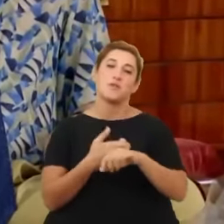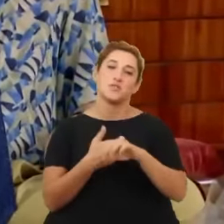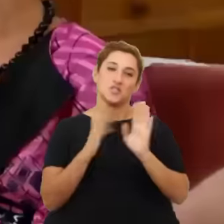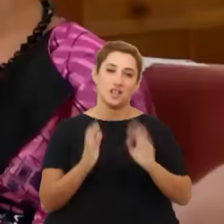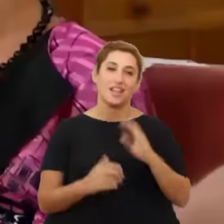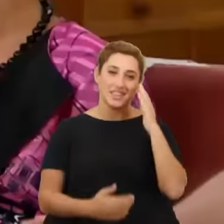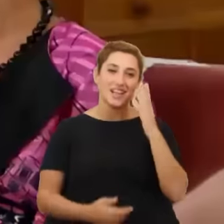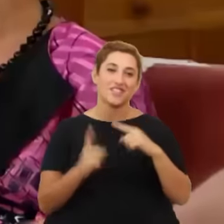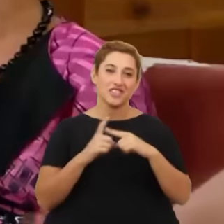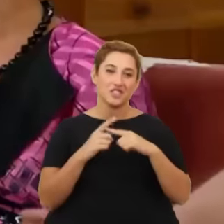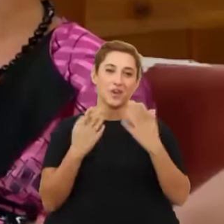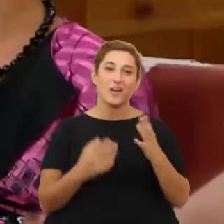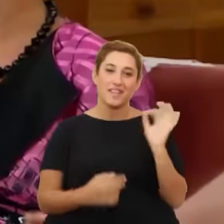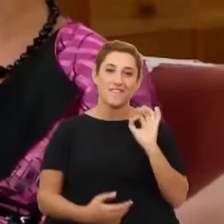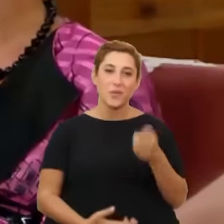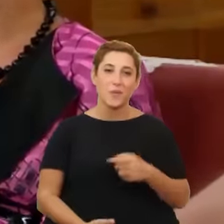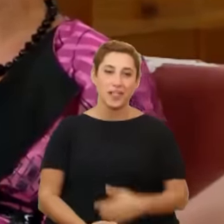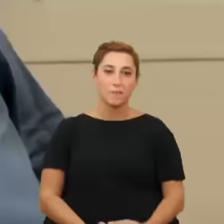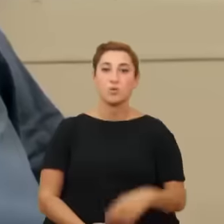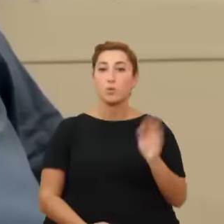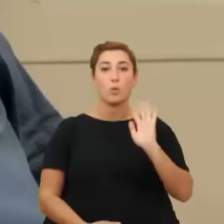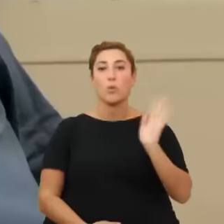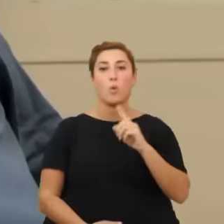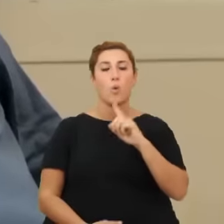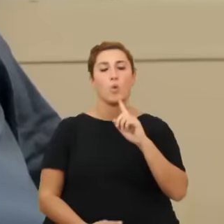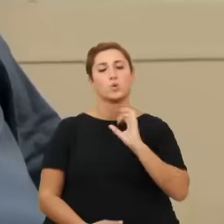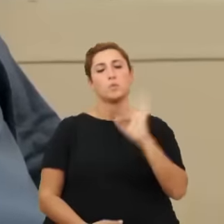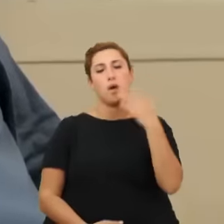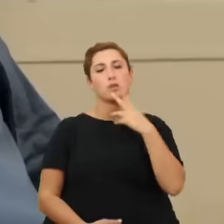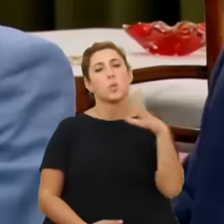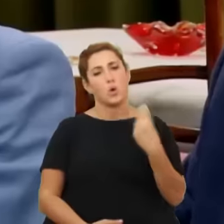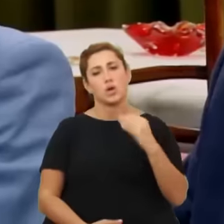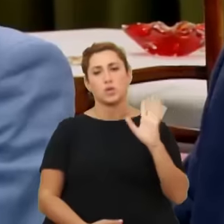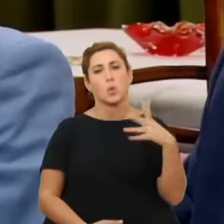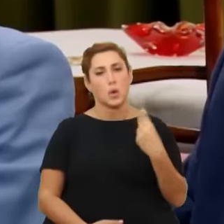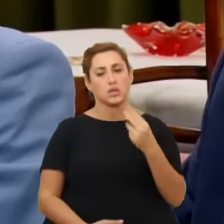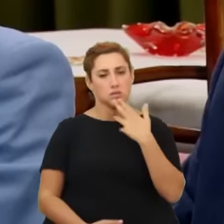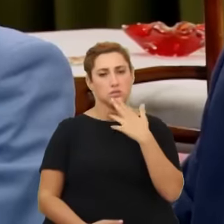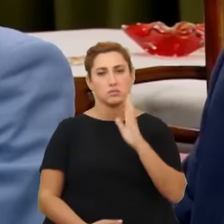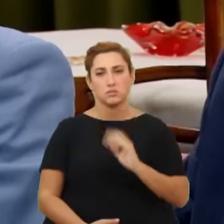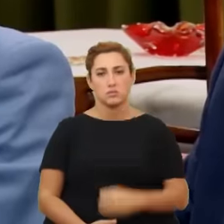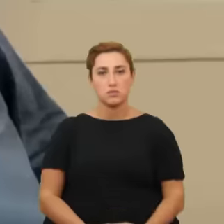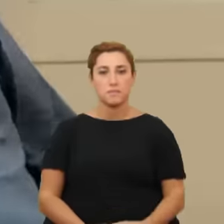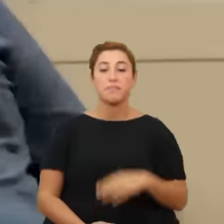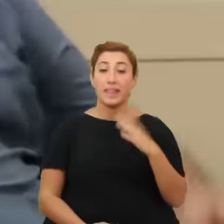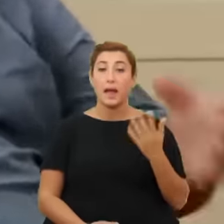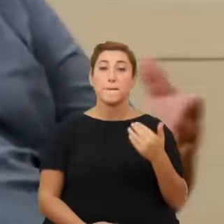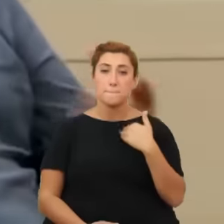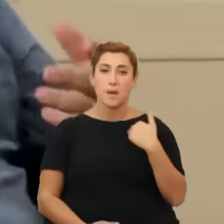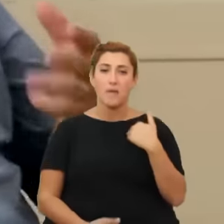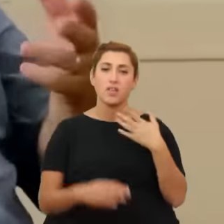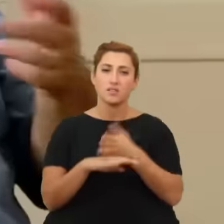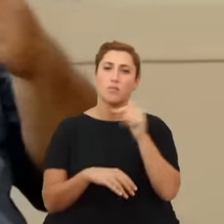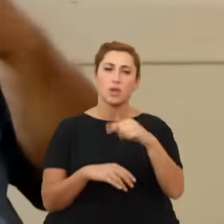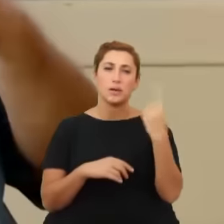maşallah. Sağ ol, teşekkür ederiz, öyledir. Ya, on numara kızdır ya, çok iyidir. Çok iyi kızdır. Ya ben